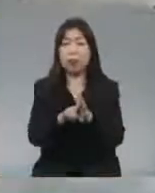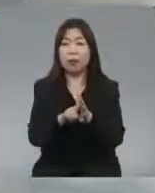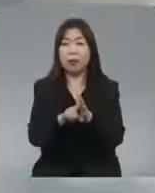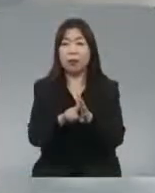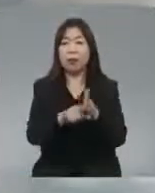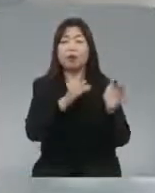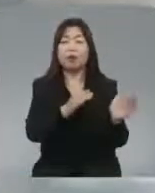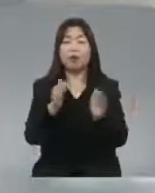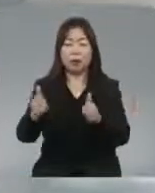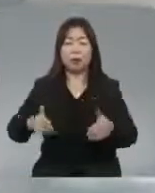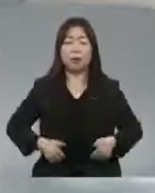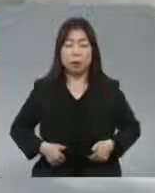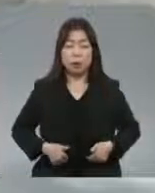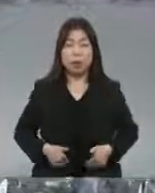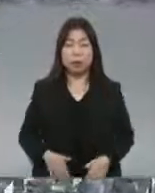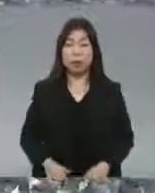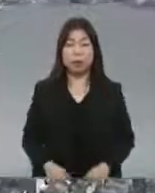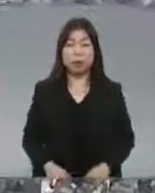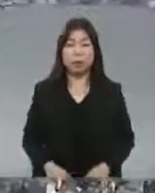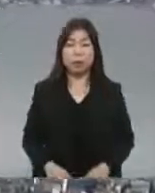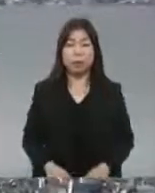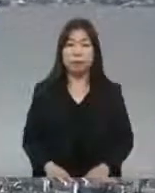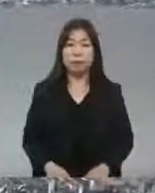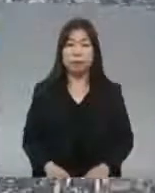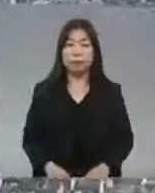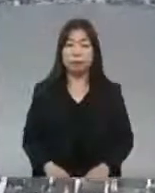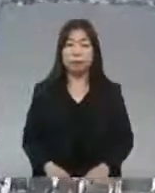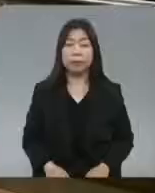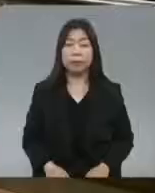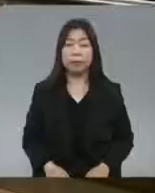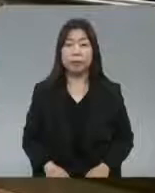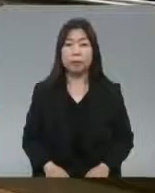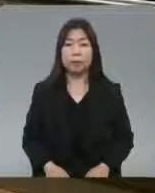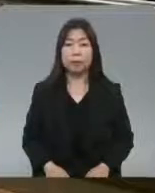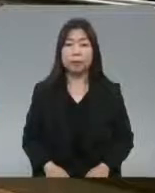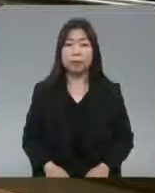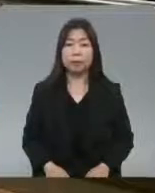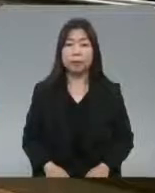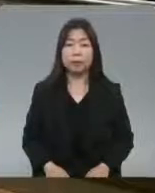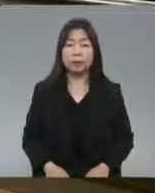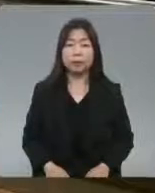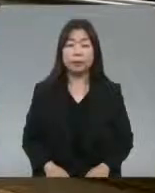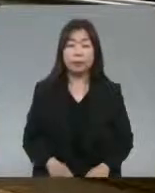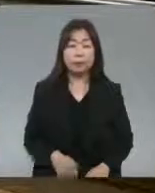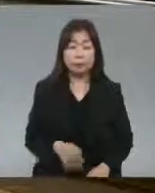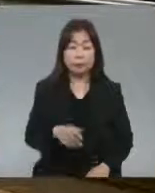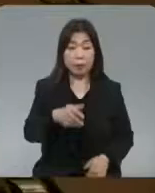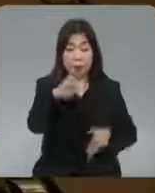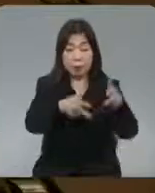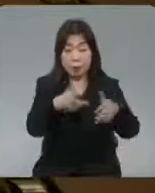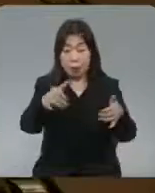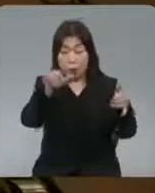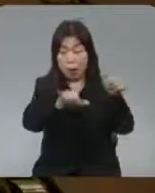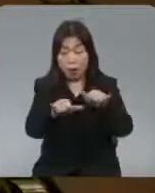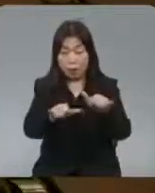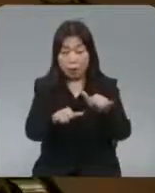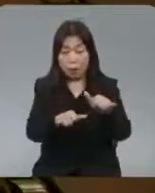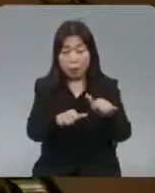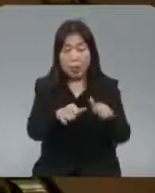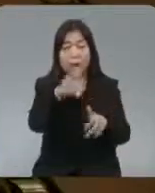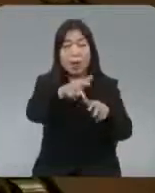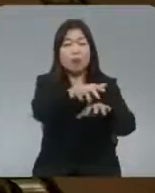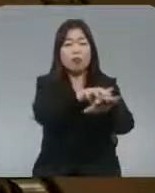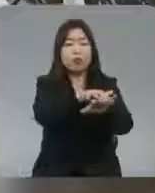et de renforcer les capacités des entreprises à mieux s'adapter à ce nouvel environnement un autre défi à relever sera de réorganiser la structure